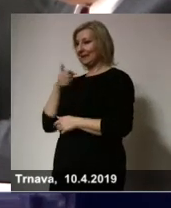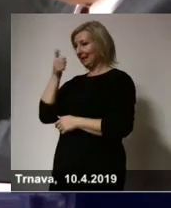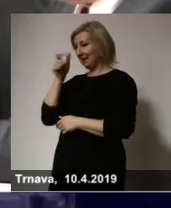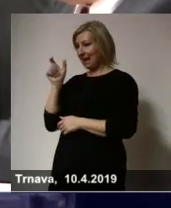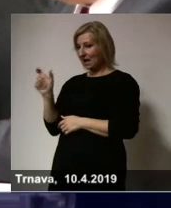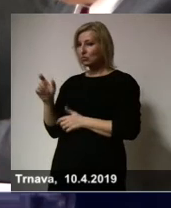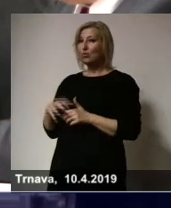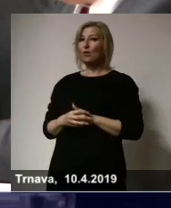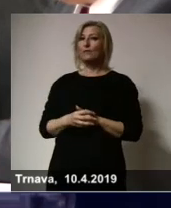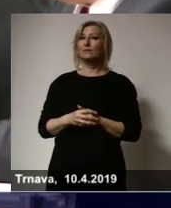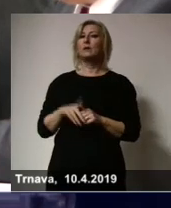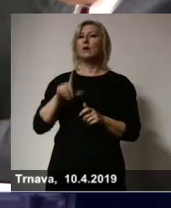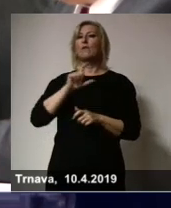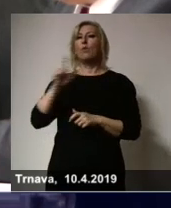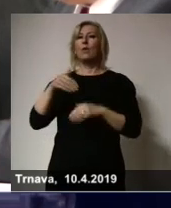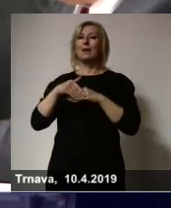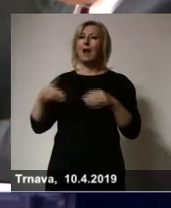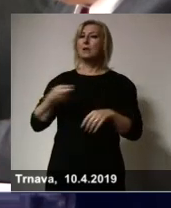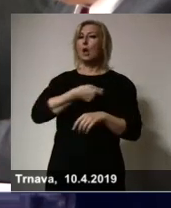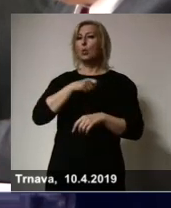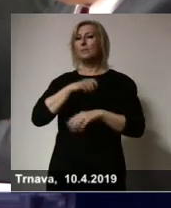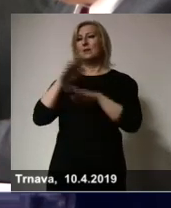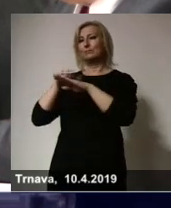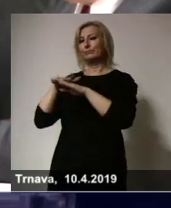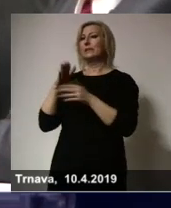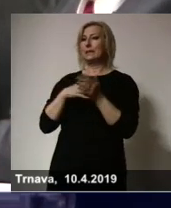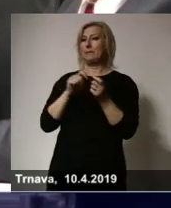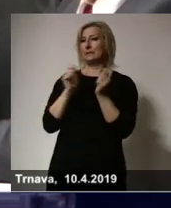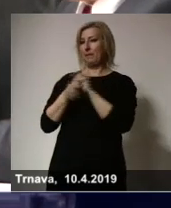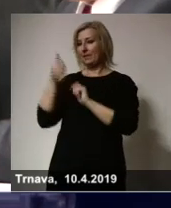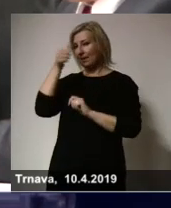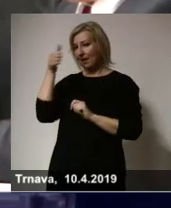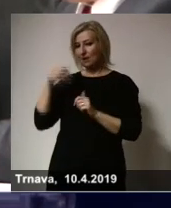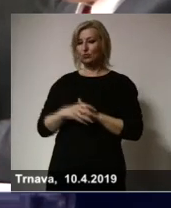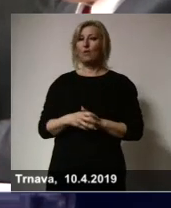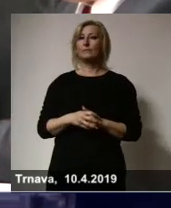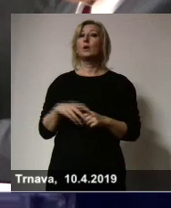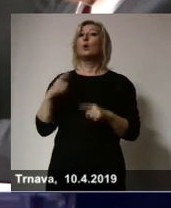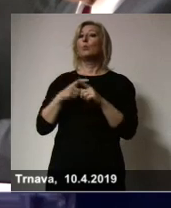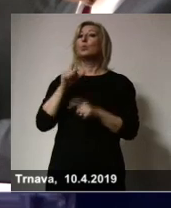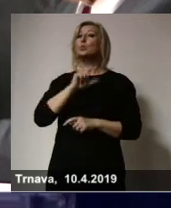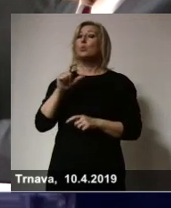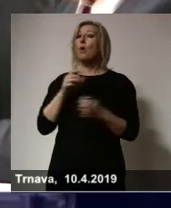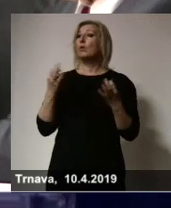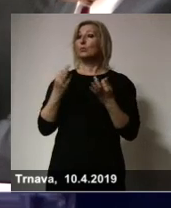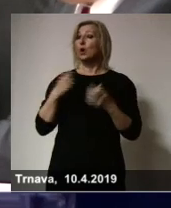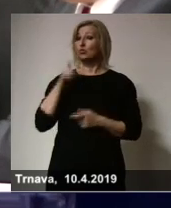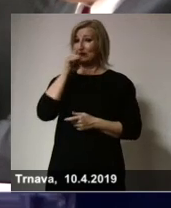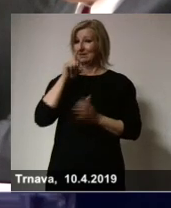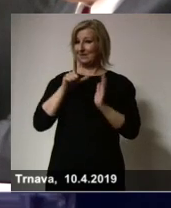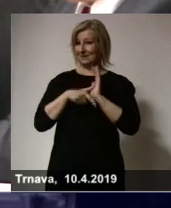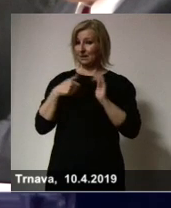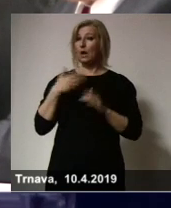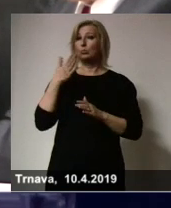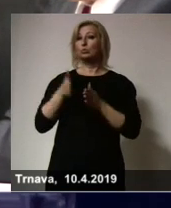podnetov či už z rady alebo komisií. Dôvodom je aj, že Trnavský samosprávny kraj bude žiadateľom uvedenú dotáciu. Z toho dôvodu